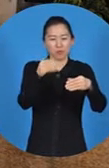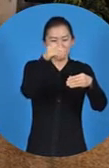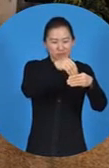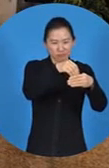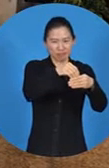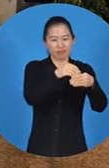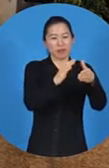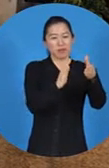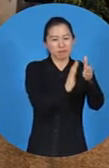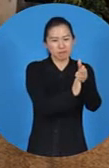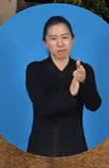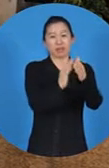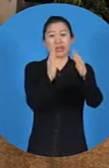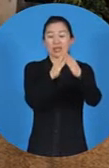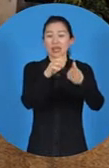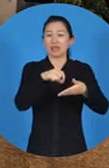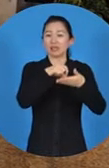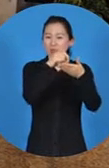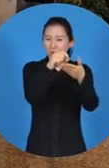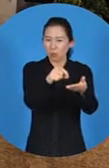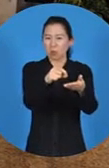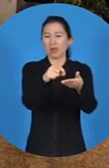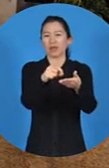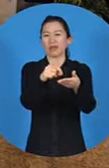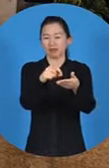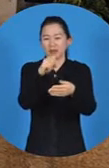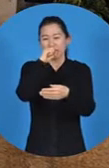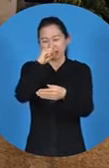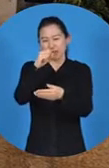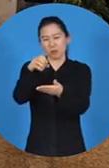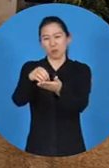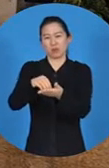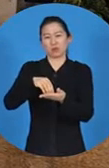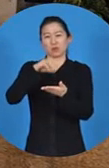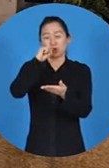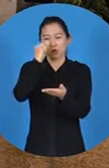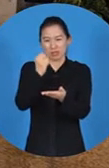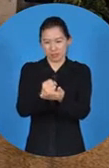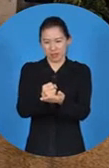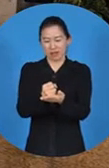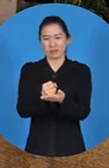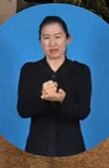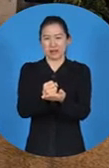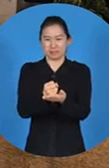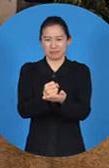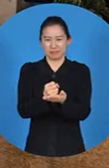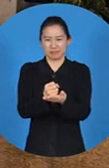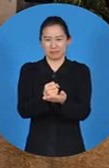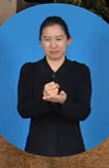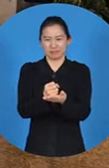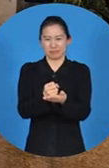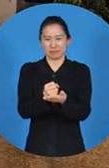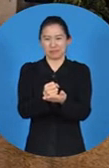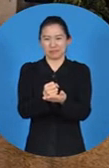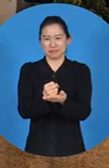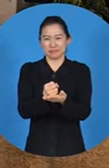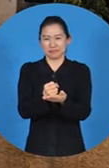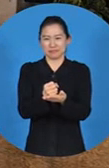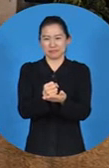で提供していた料理を真空パックでご家庭にも届けられるようにした点などが評価されました。